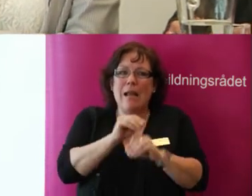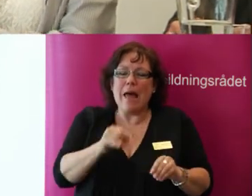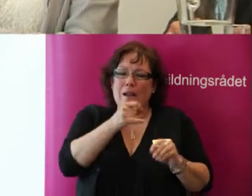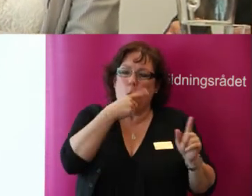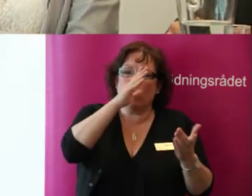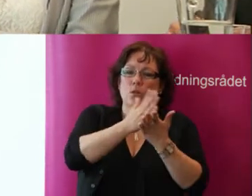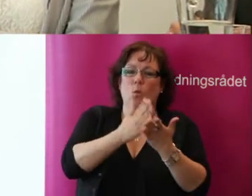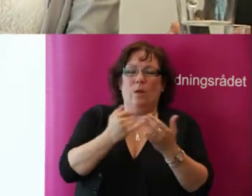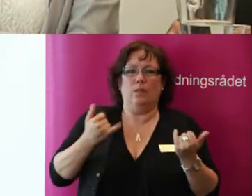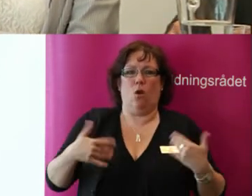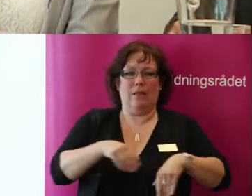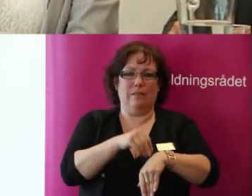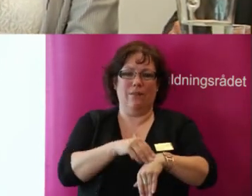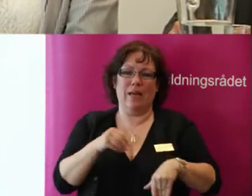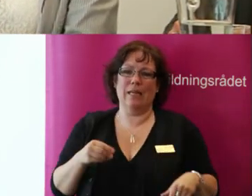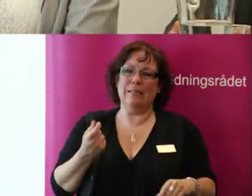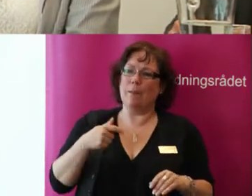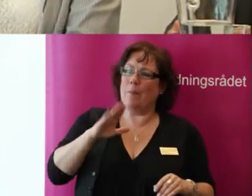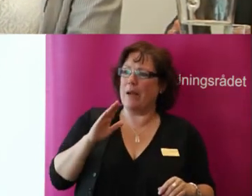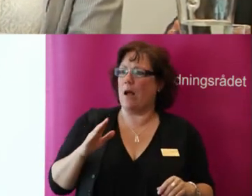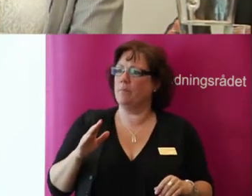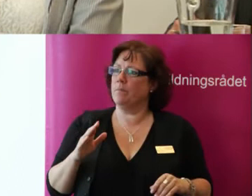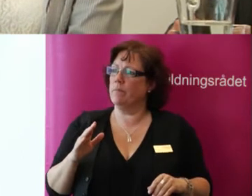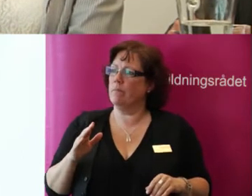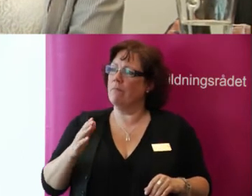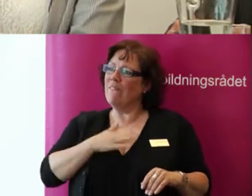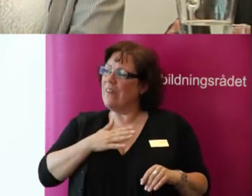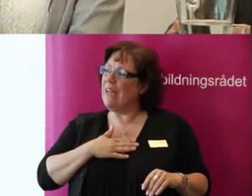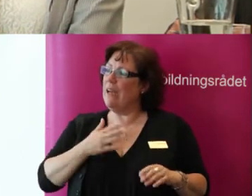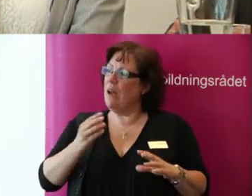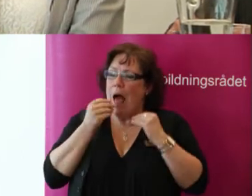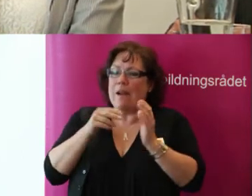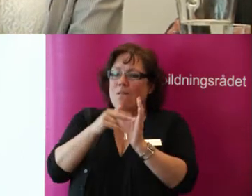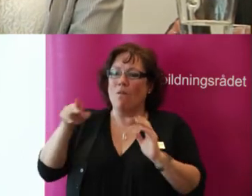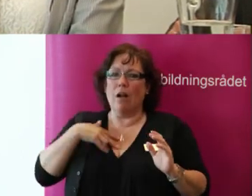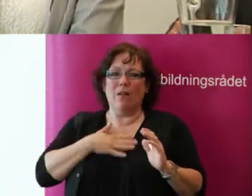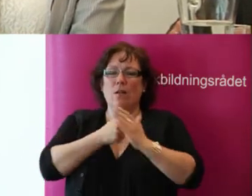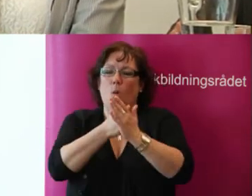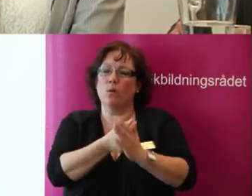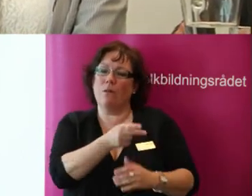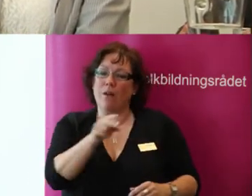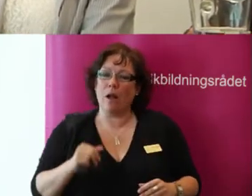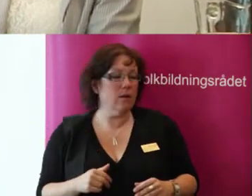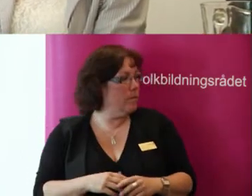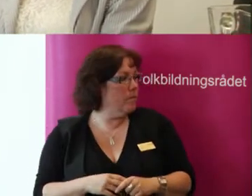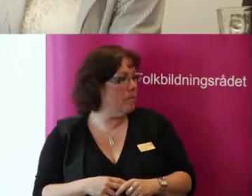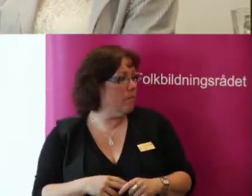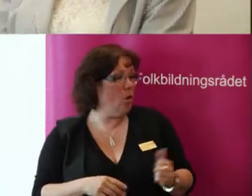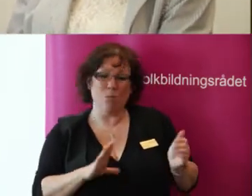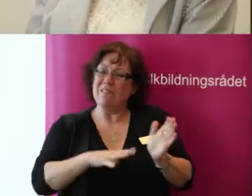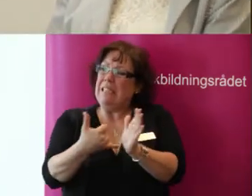folkhögskolor i Sverige kanske är lite mer benägna att lära varandra och coacha varandra som lärare? Kan det vara så? Det ligger ju i